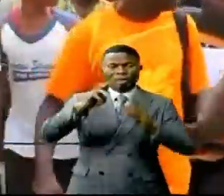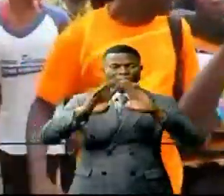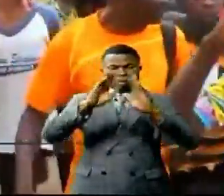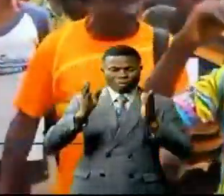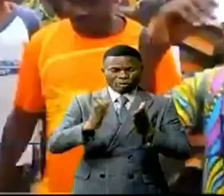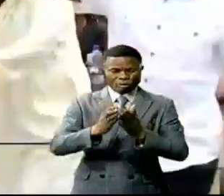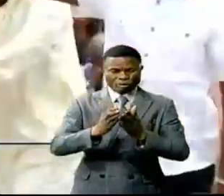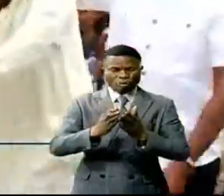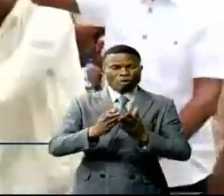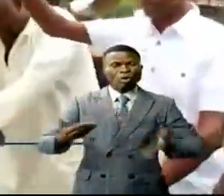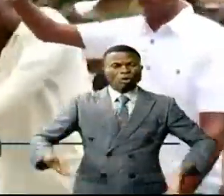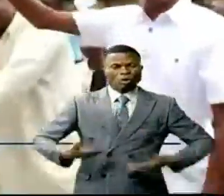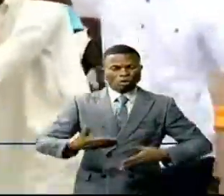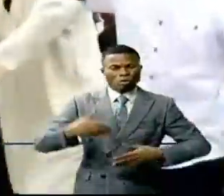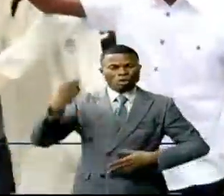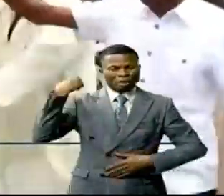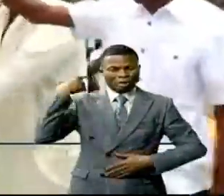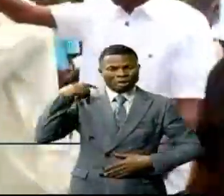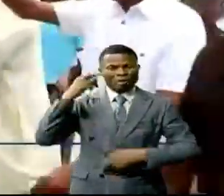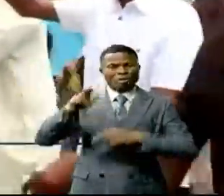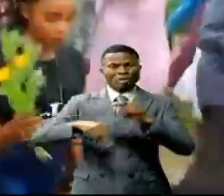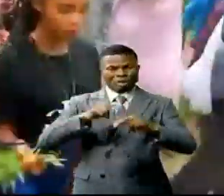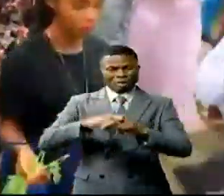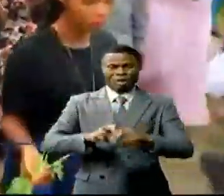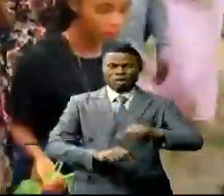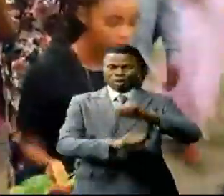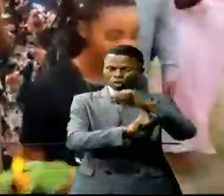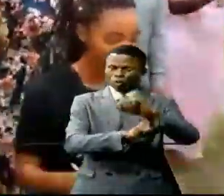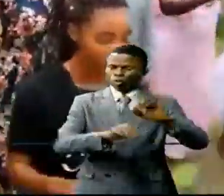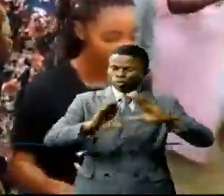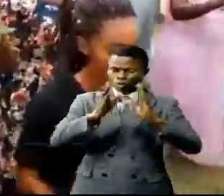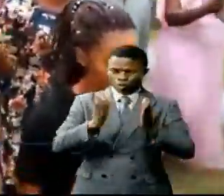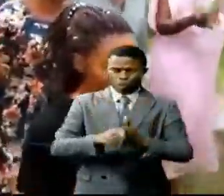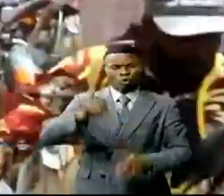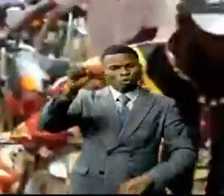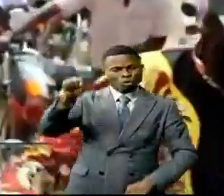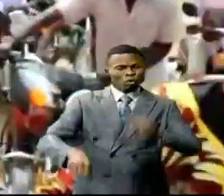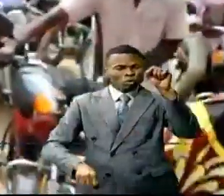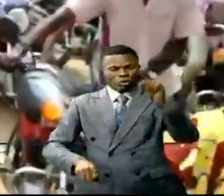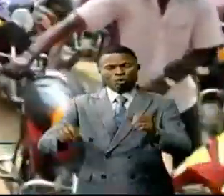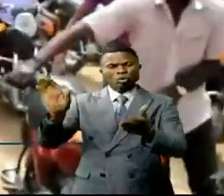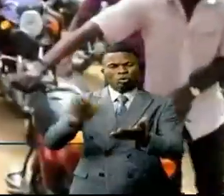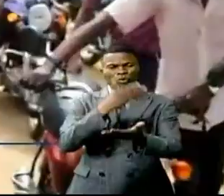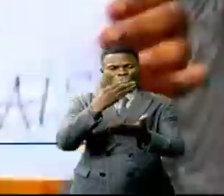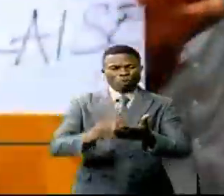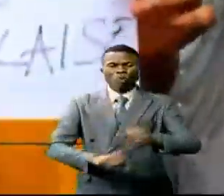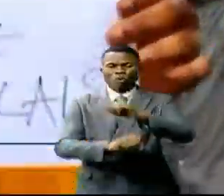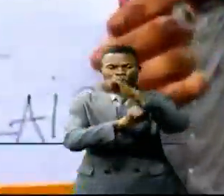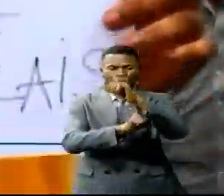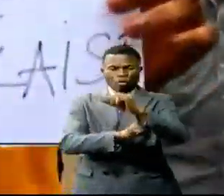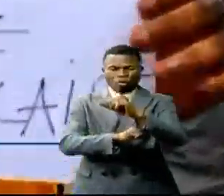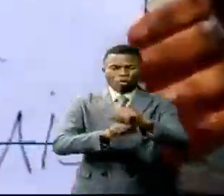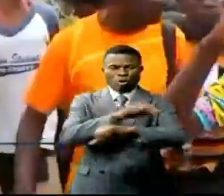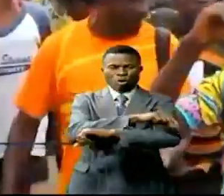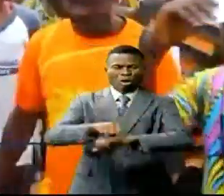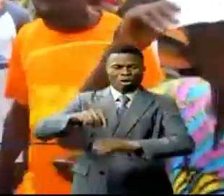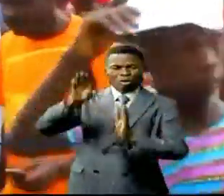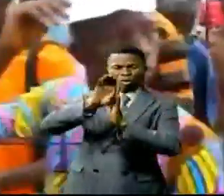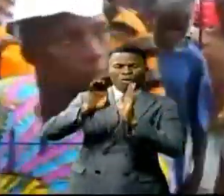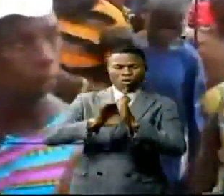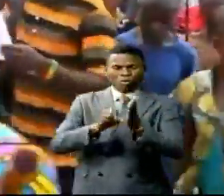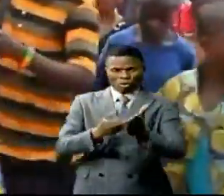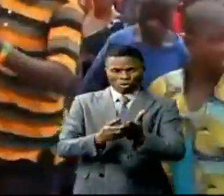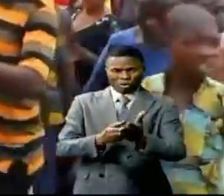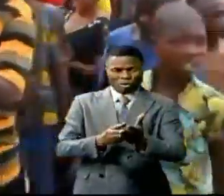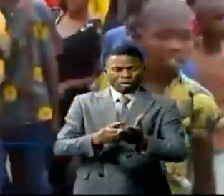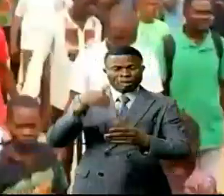cœur avec les honorables députés qu'ils ont accompagnés scandant des chants d'allégresse, témoignant le soutien à la Cour constitutionnelle. Dans cette